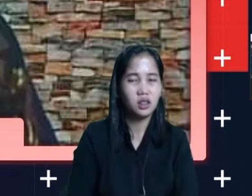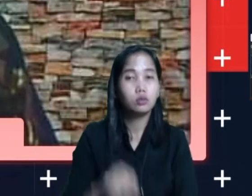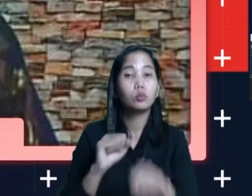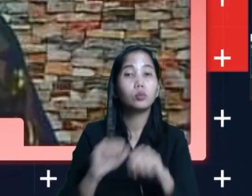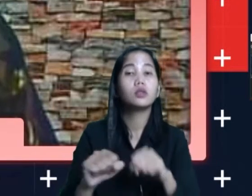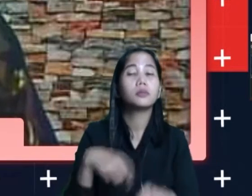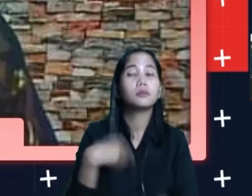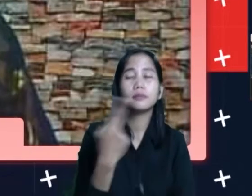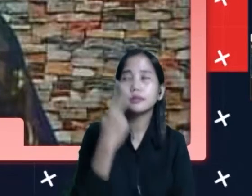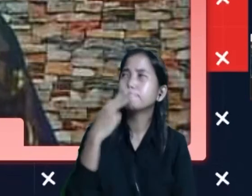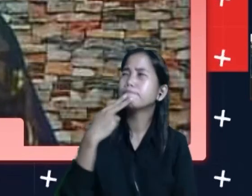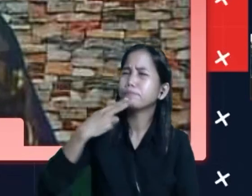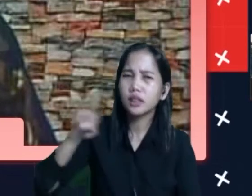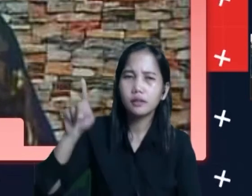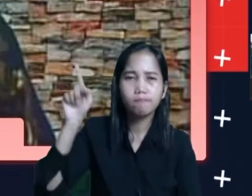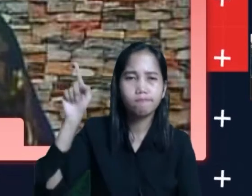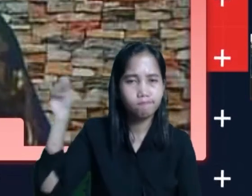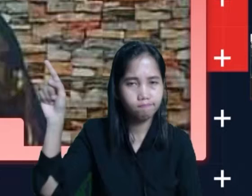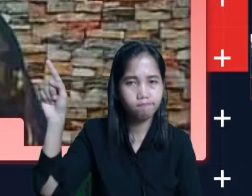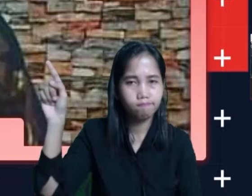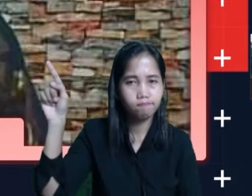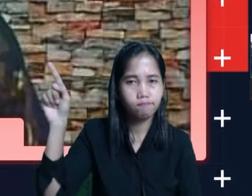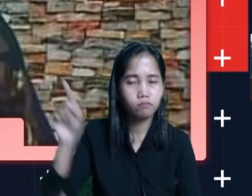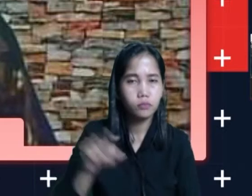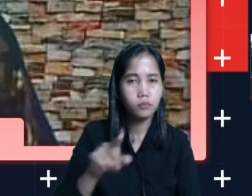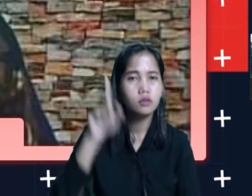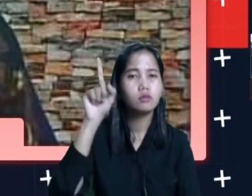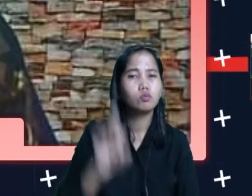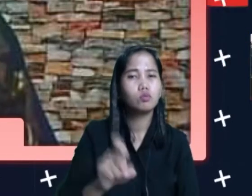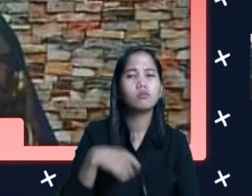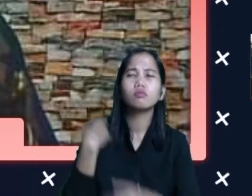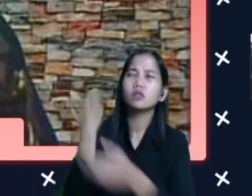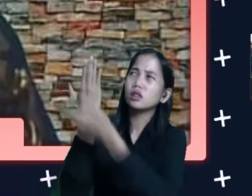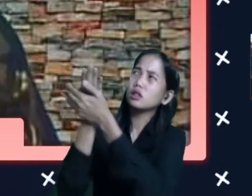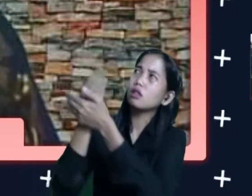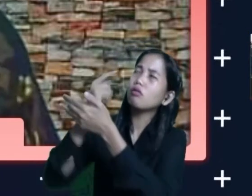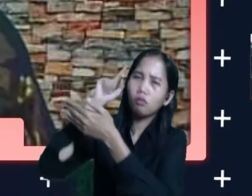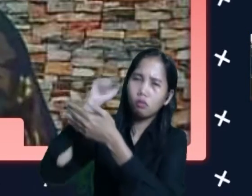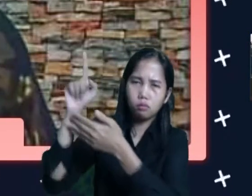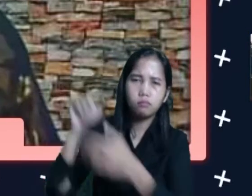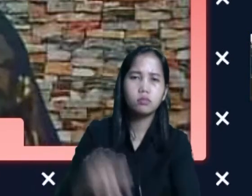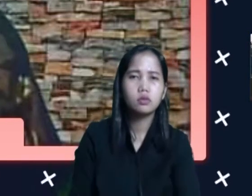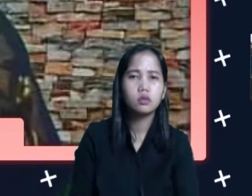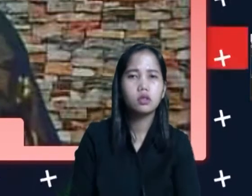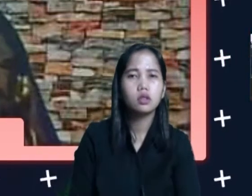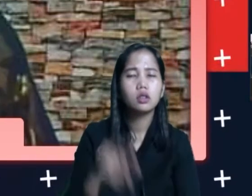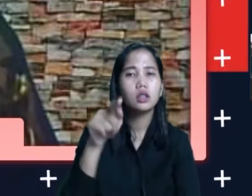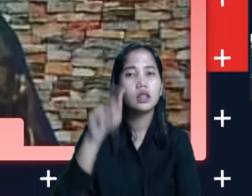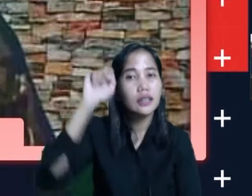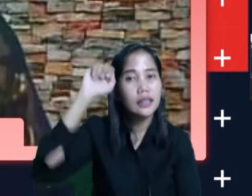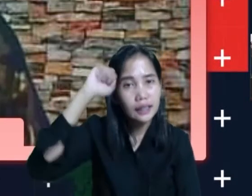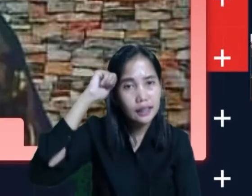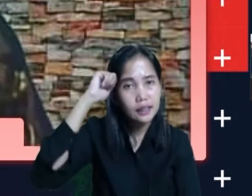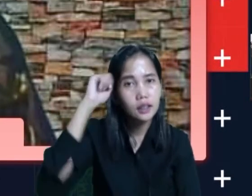Ingatlah apa yang dikatakan oleh seorang yang mau disembuhkan oleh Tuhan Yesus. Dia katakan, oh Tuhan, aku percaya. Tolonglah aku yang tidak